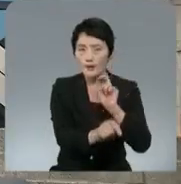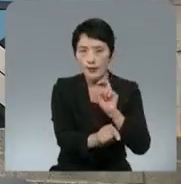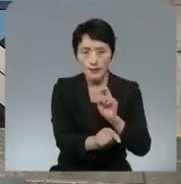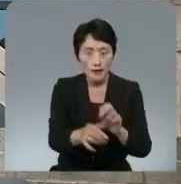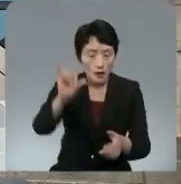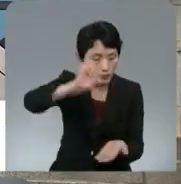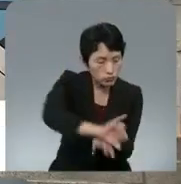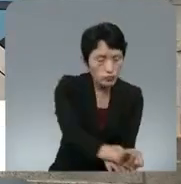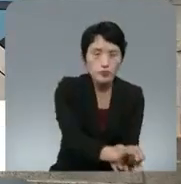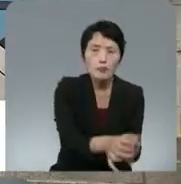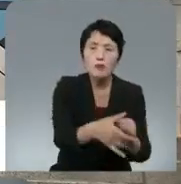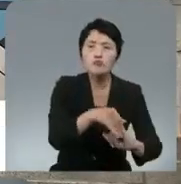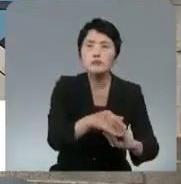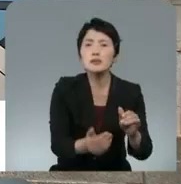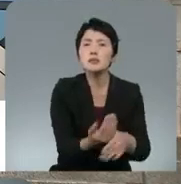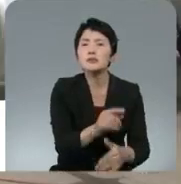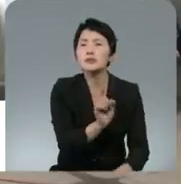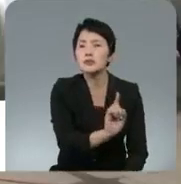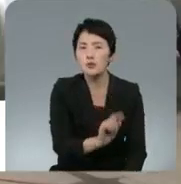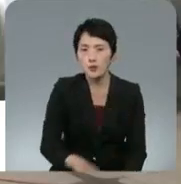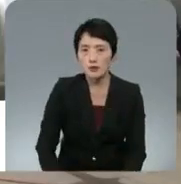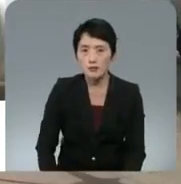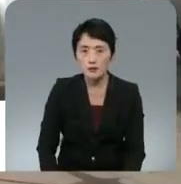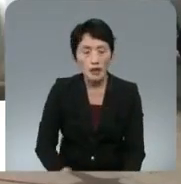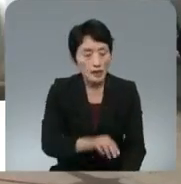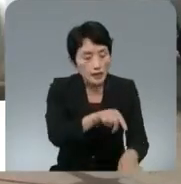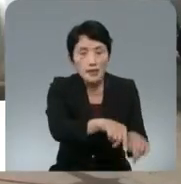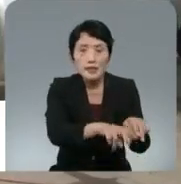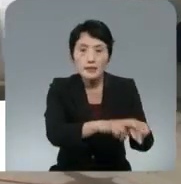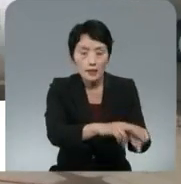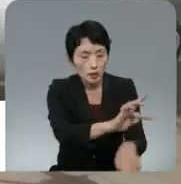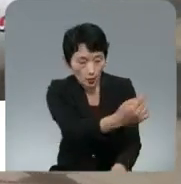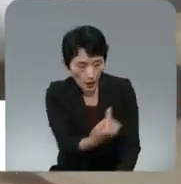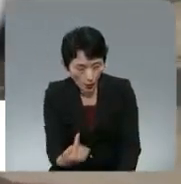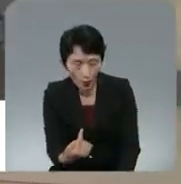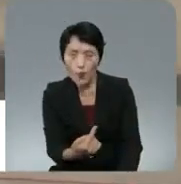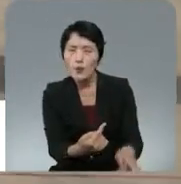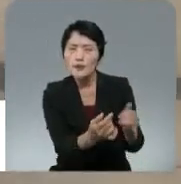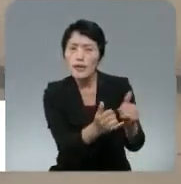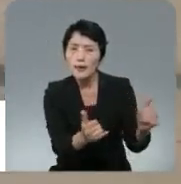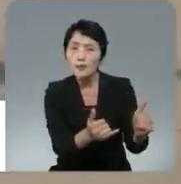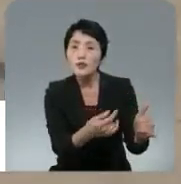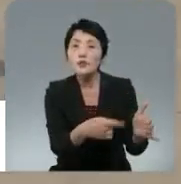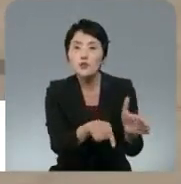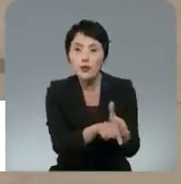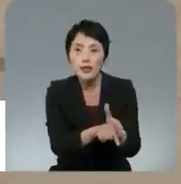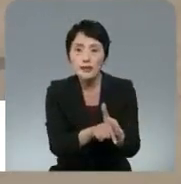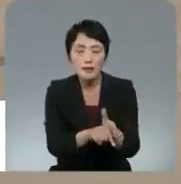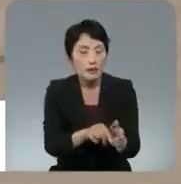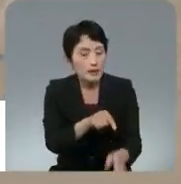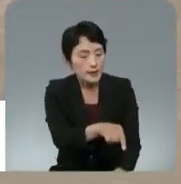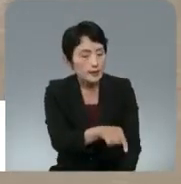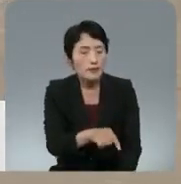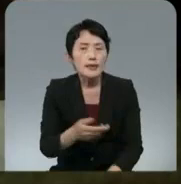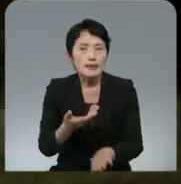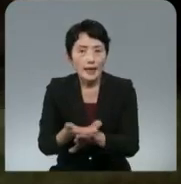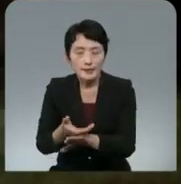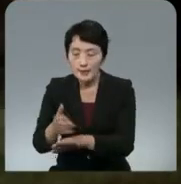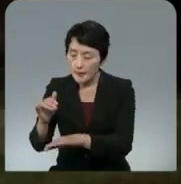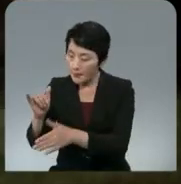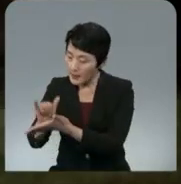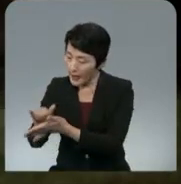green Air will die genaue Unfallursache ermitteln und ein Ersatzmaschine schicken um die für den Rückflug mit der Unglücksmaschine gebuchten